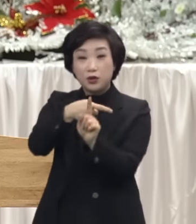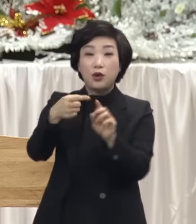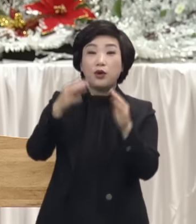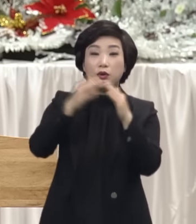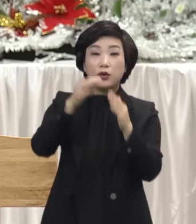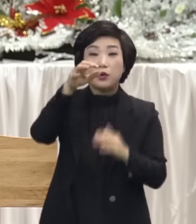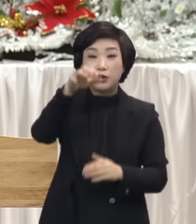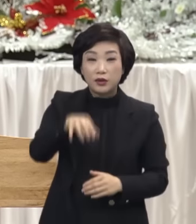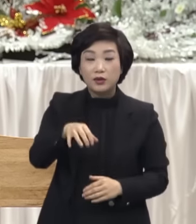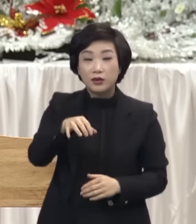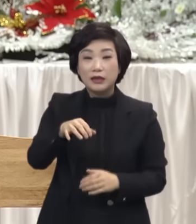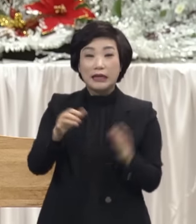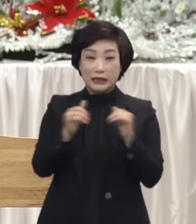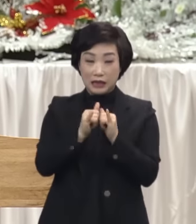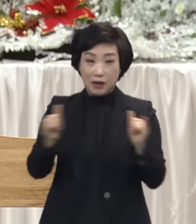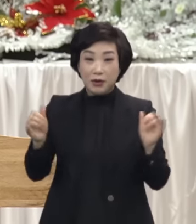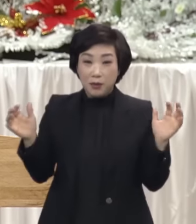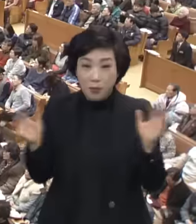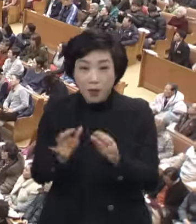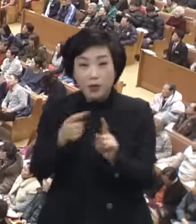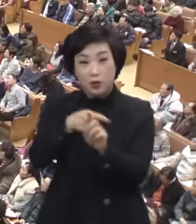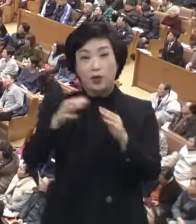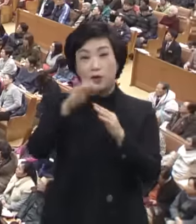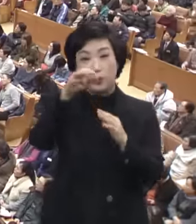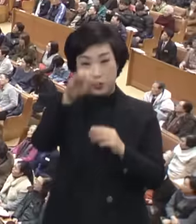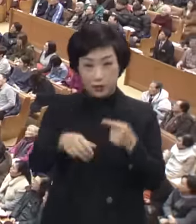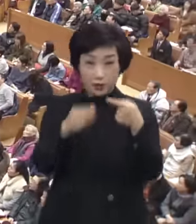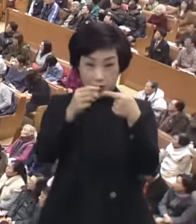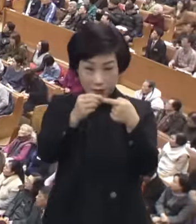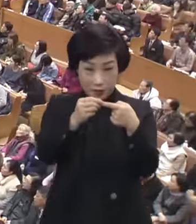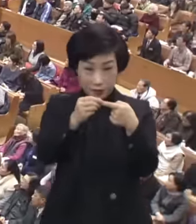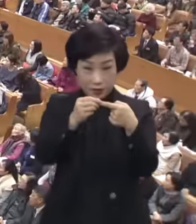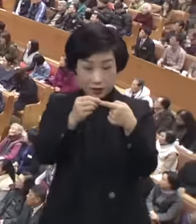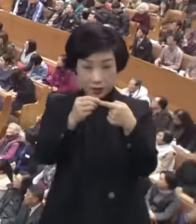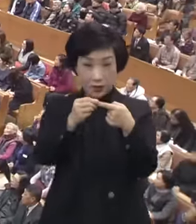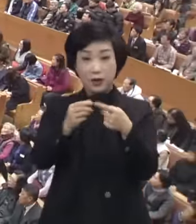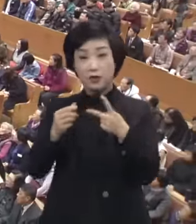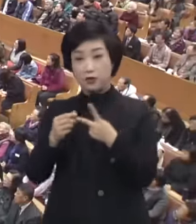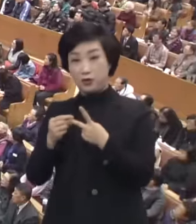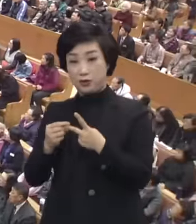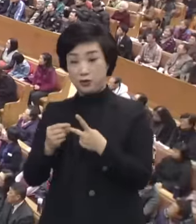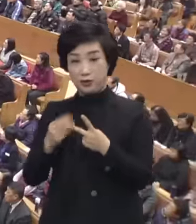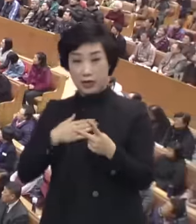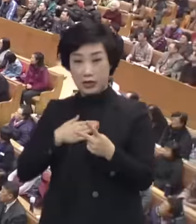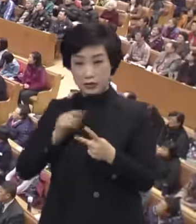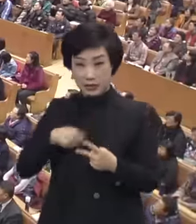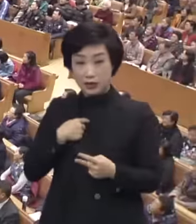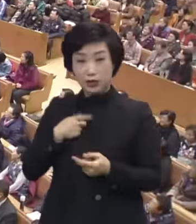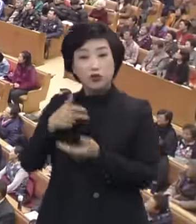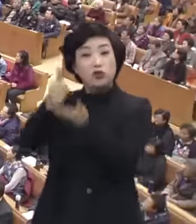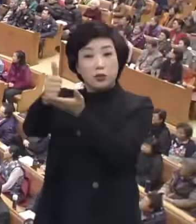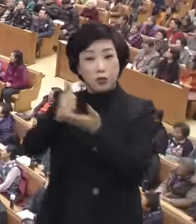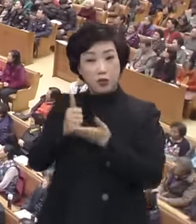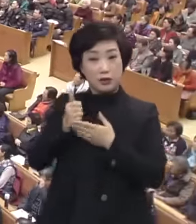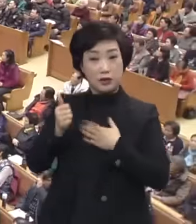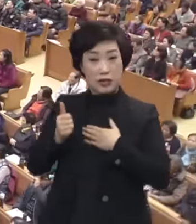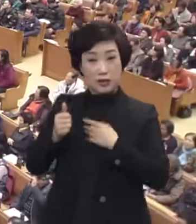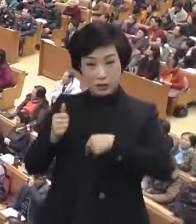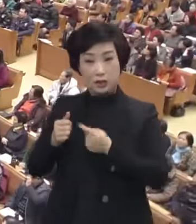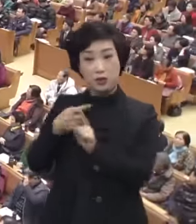회종교회가 있고 나라는 자신이 주님 모시면